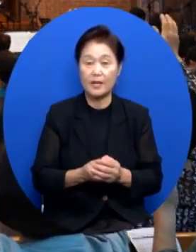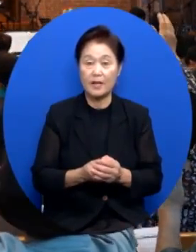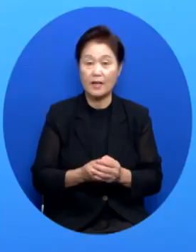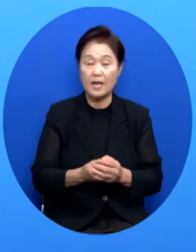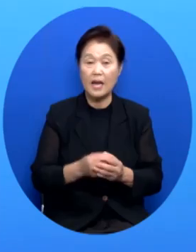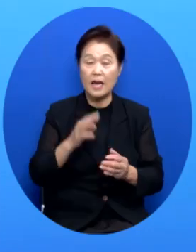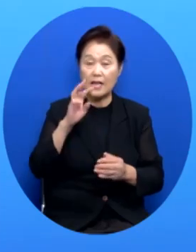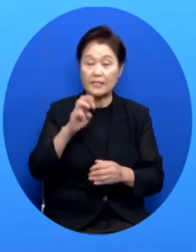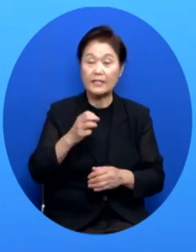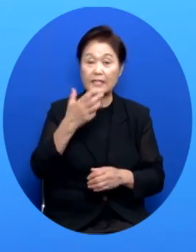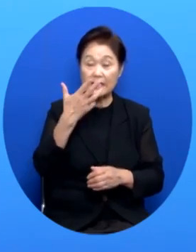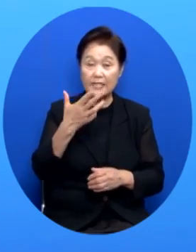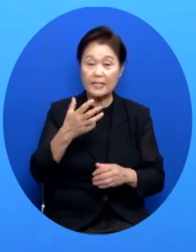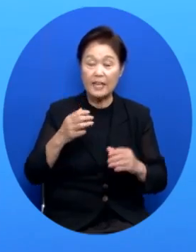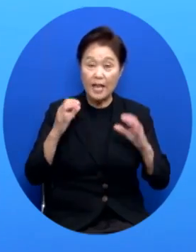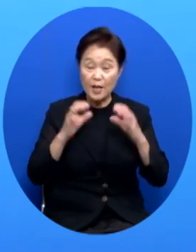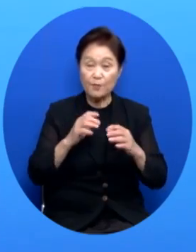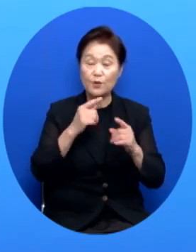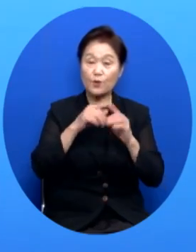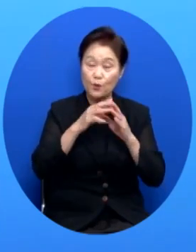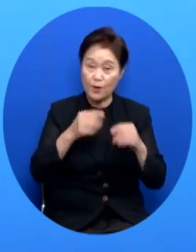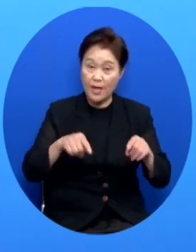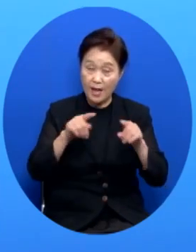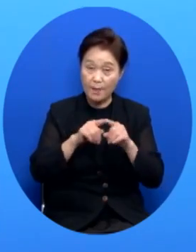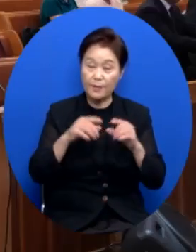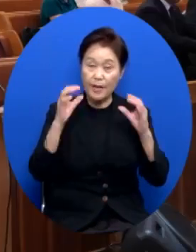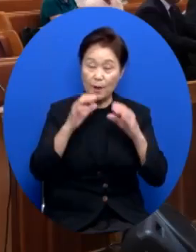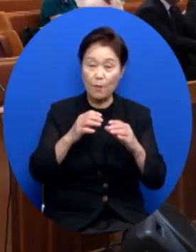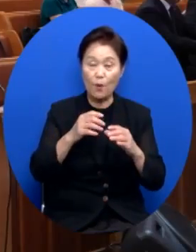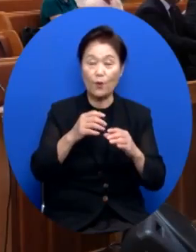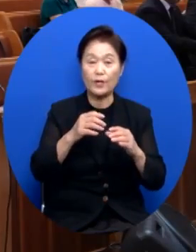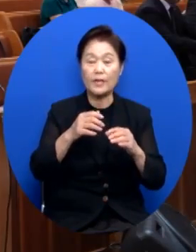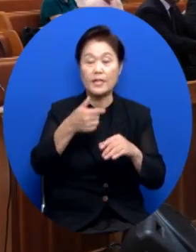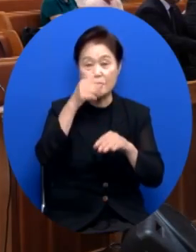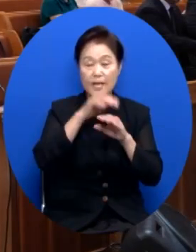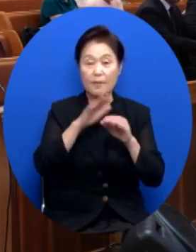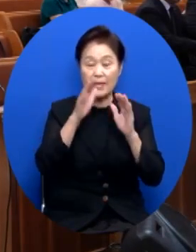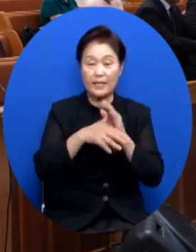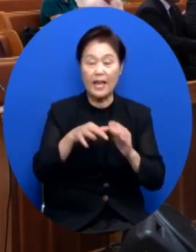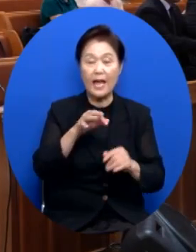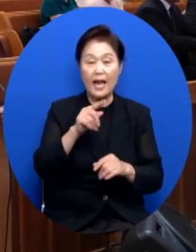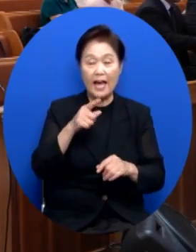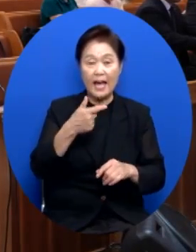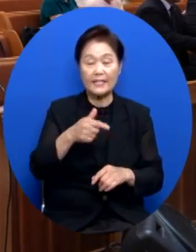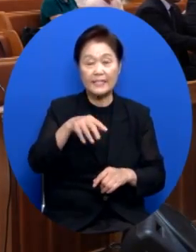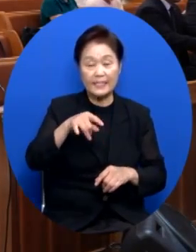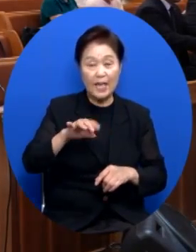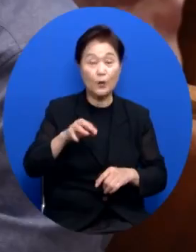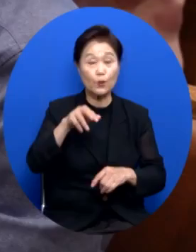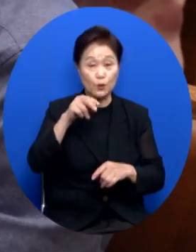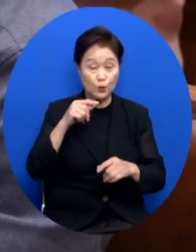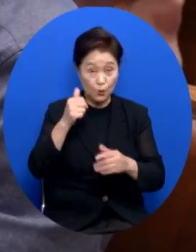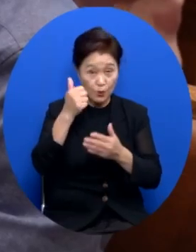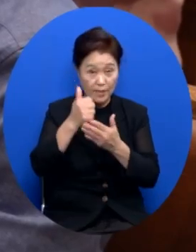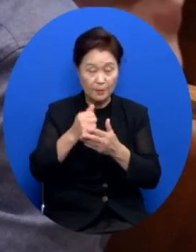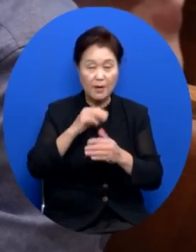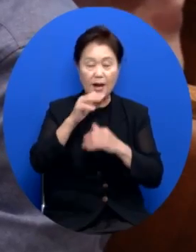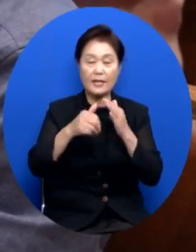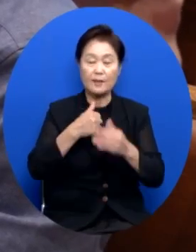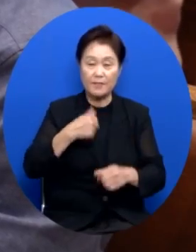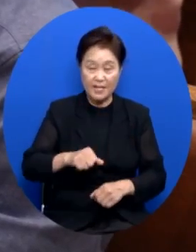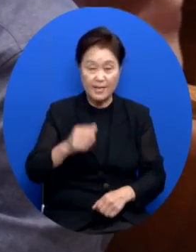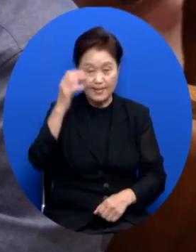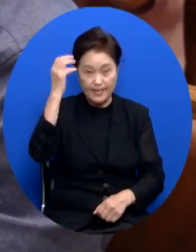경북지역 38개 협력교회가 함께한 기도회에서 말씀을 전한 안재우 소장은 하나님의 자녀임을 잊지 않고